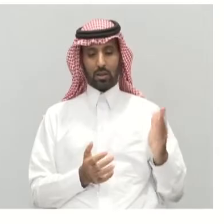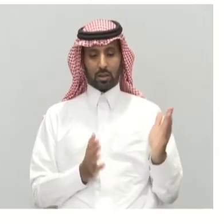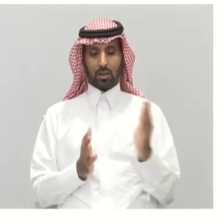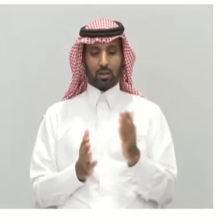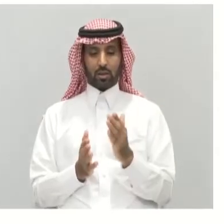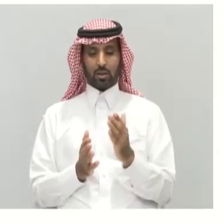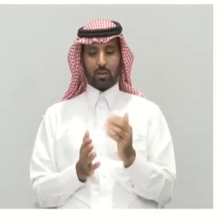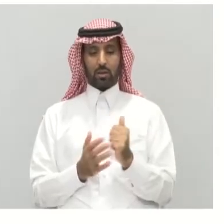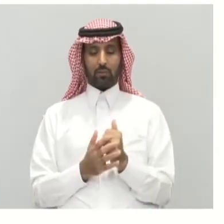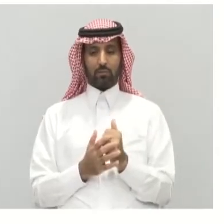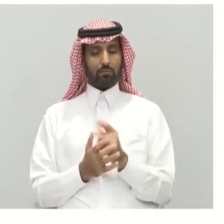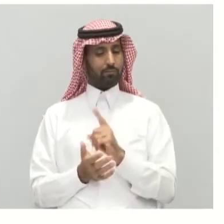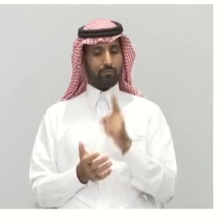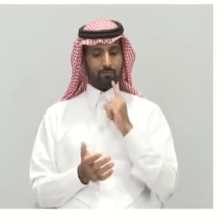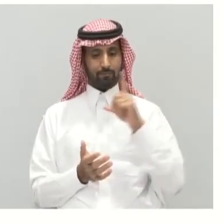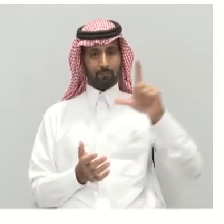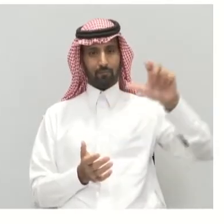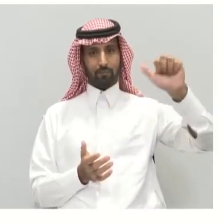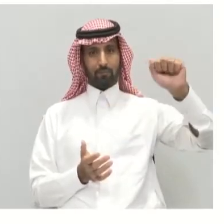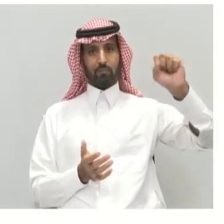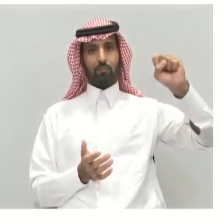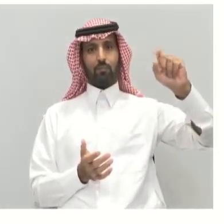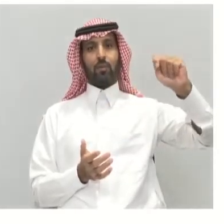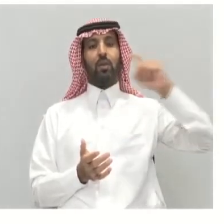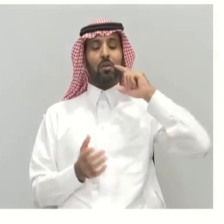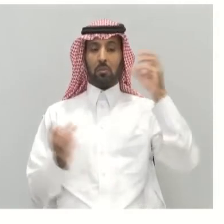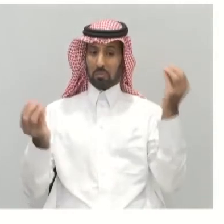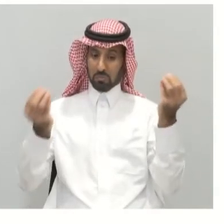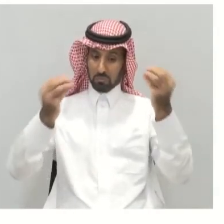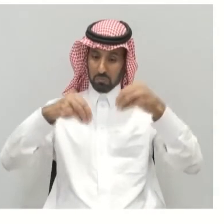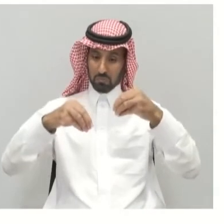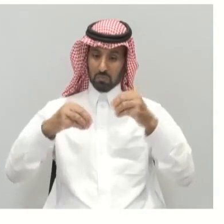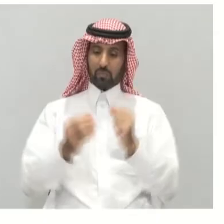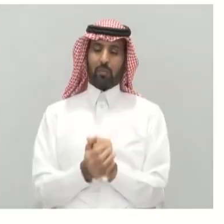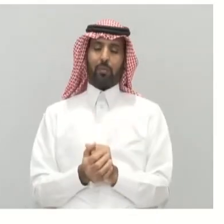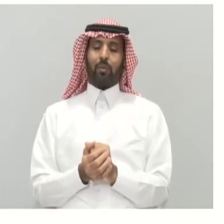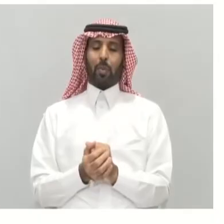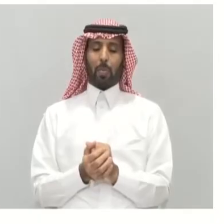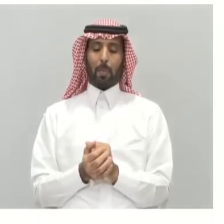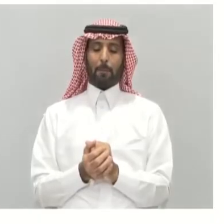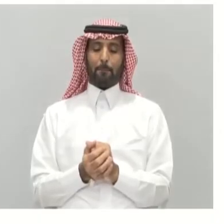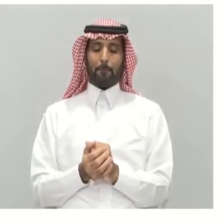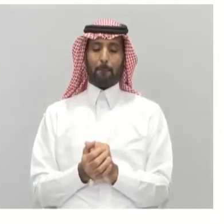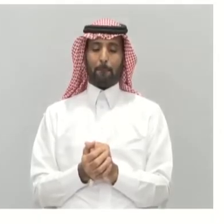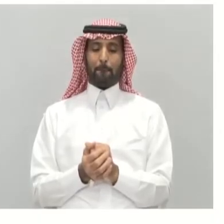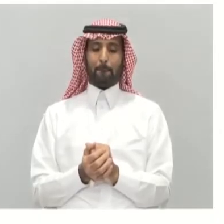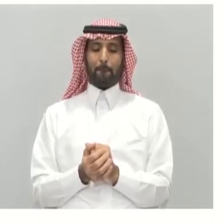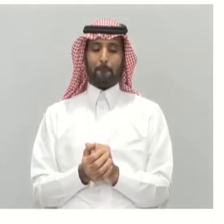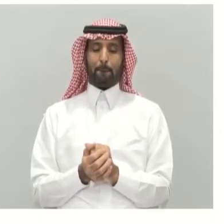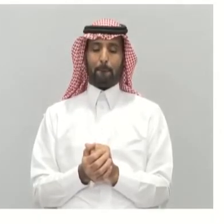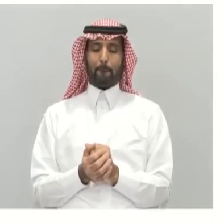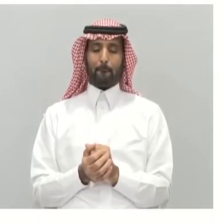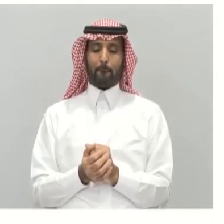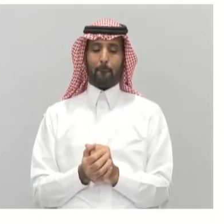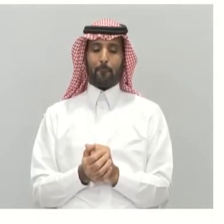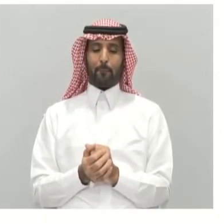I was? لا. You need to go back to these, sorry, to these